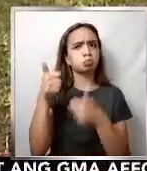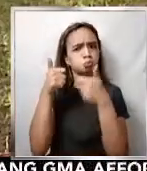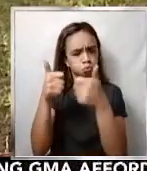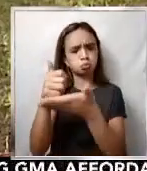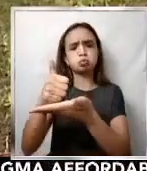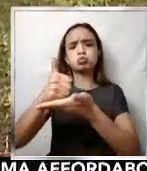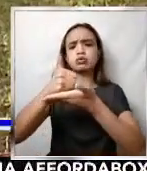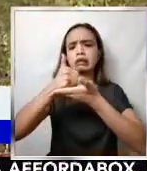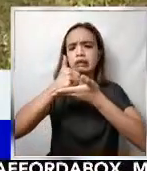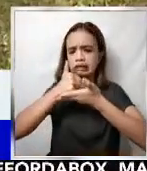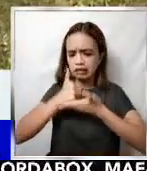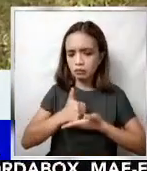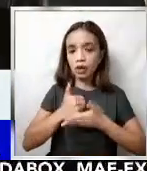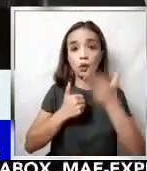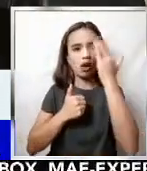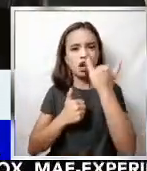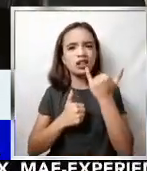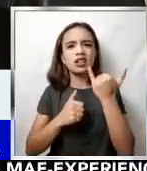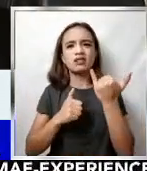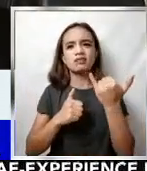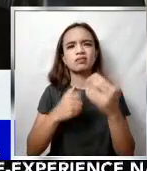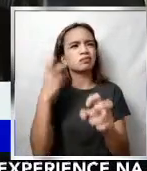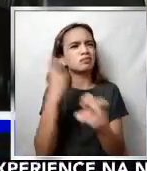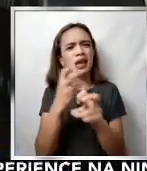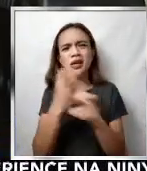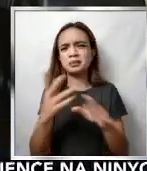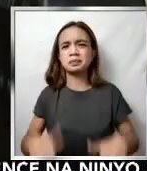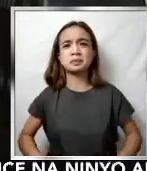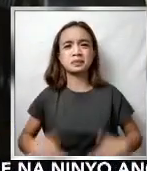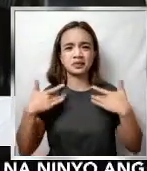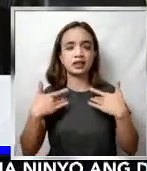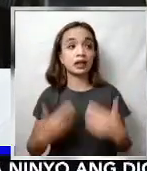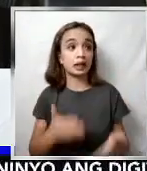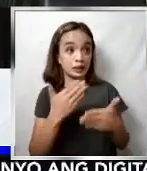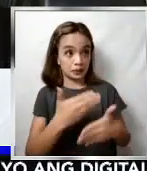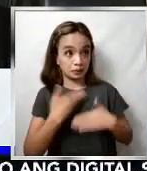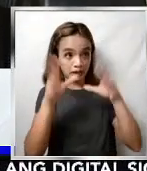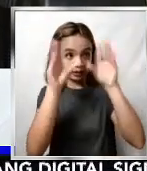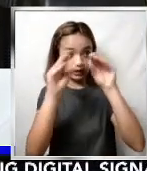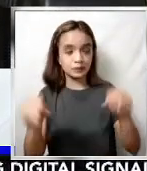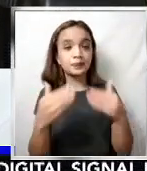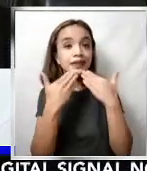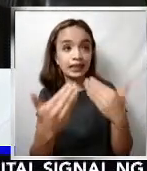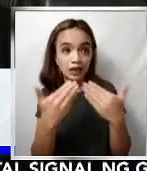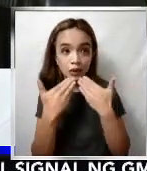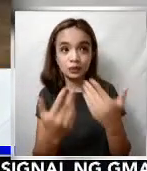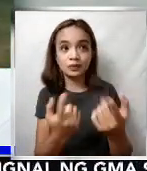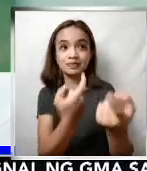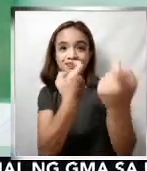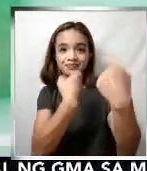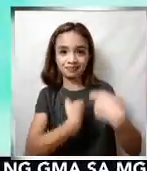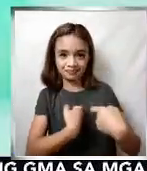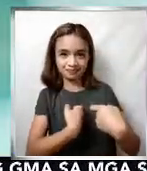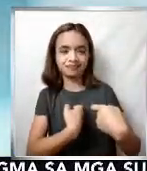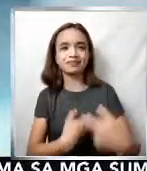nga mahirap po talaga yung buhay dito. Merry Christmas po at salamat sa regalong binigay nyo.